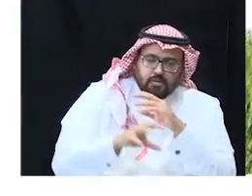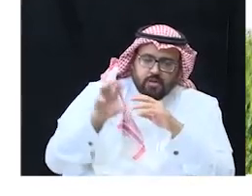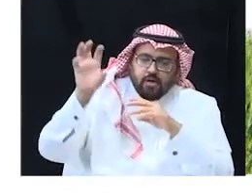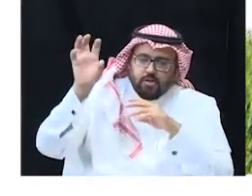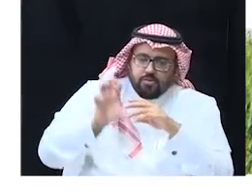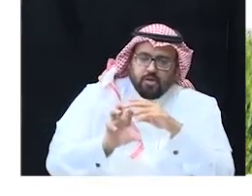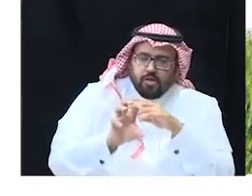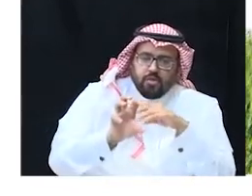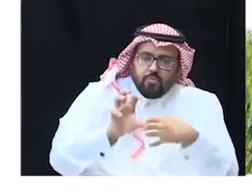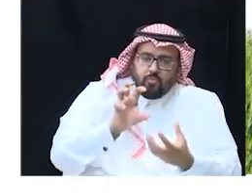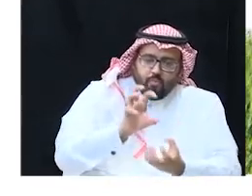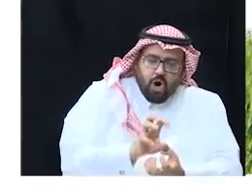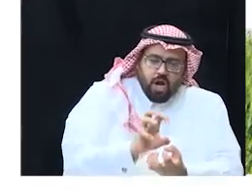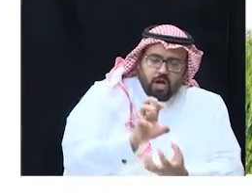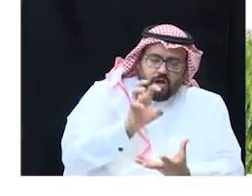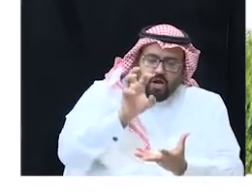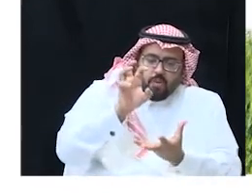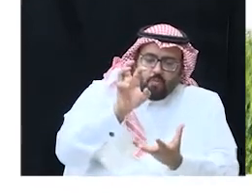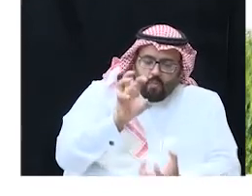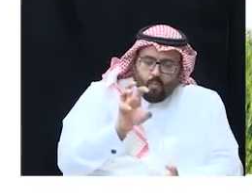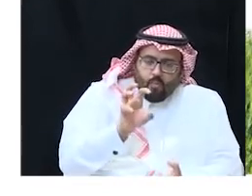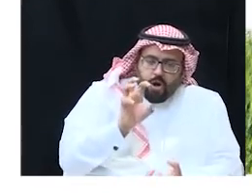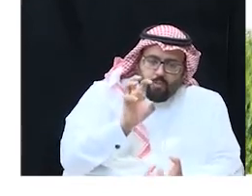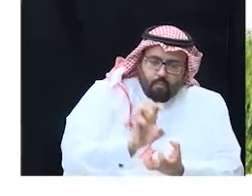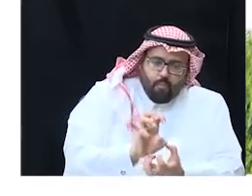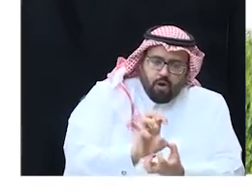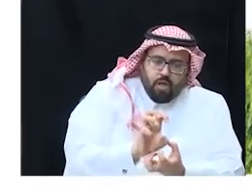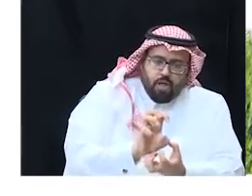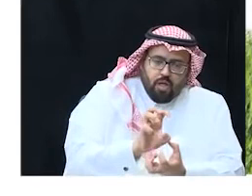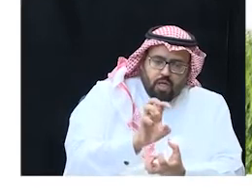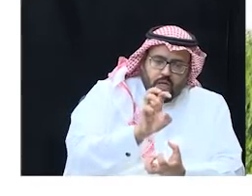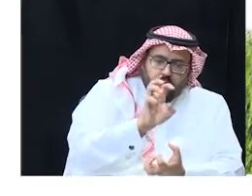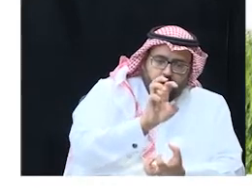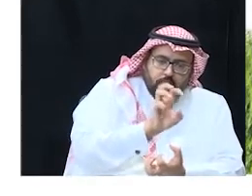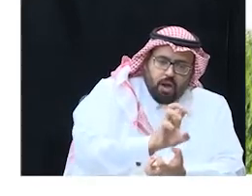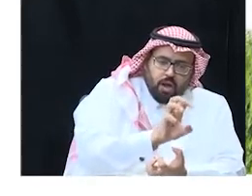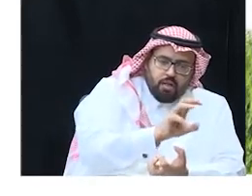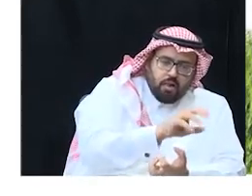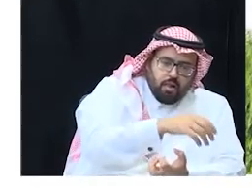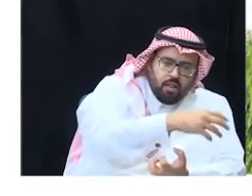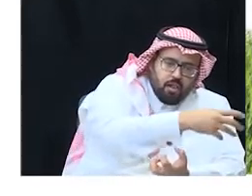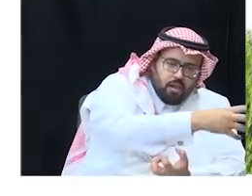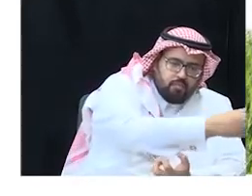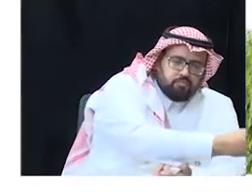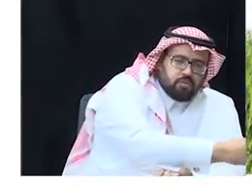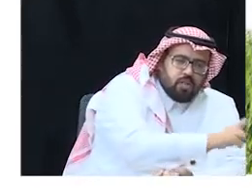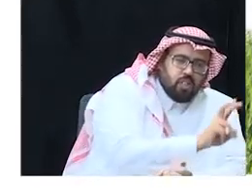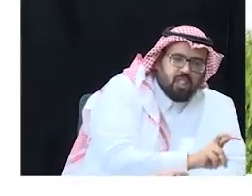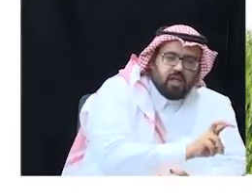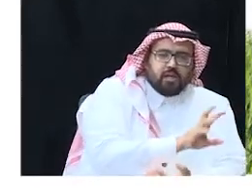عندنا كرة، سقطت الكرة بعدين توقفت هنا،